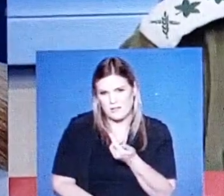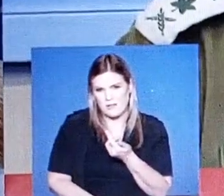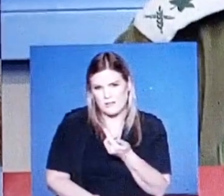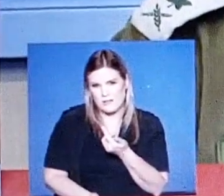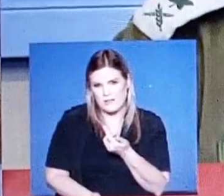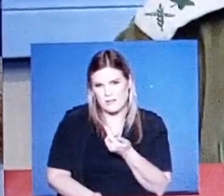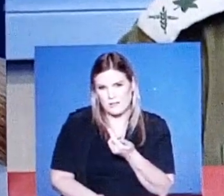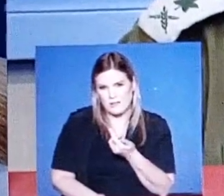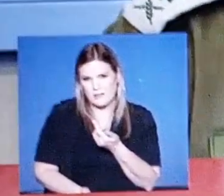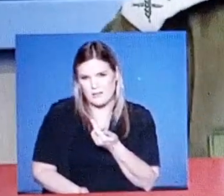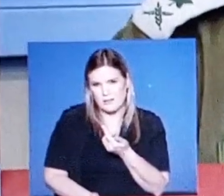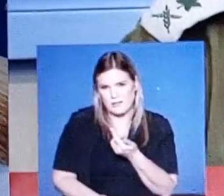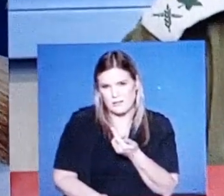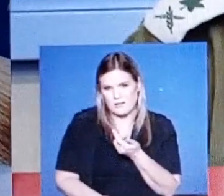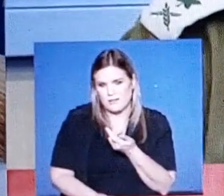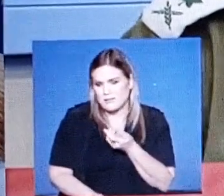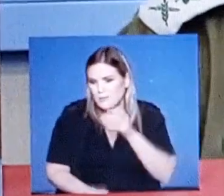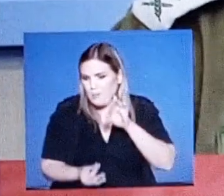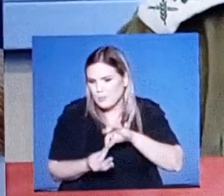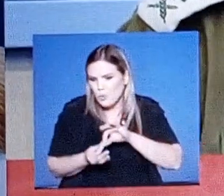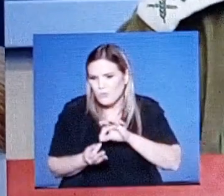Israël juste collecte cet argent